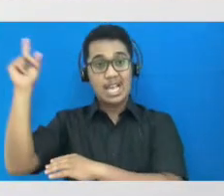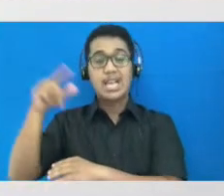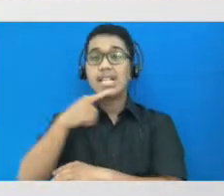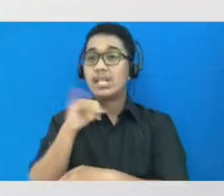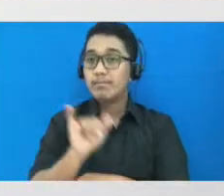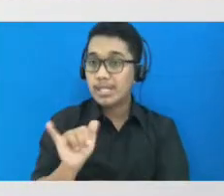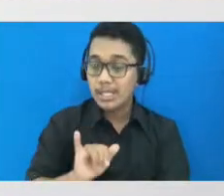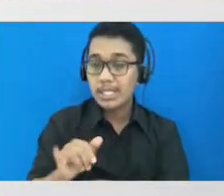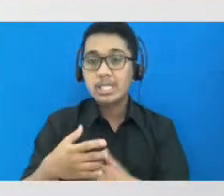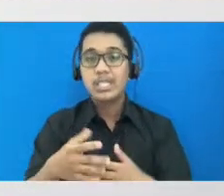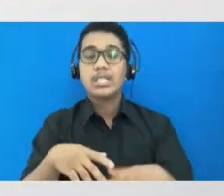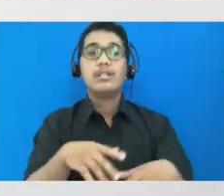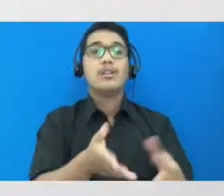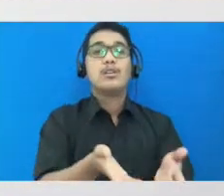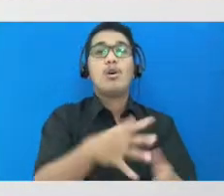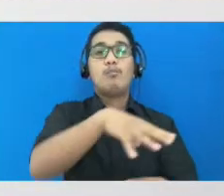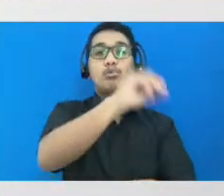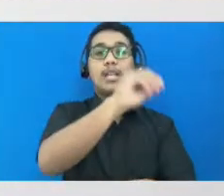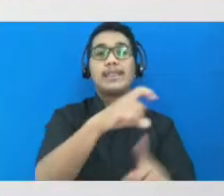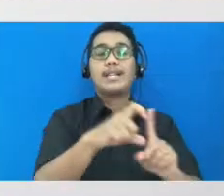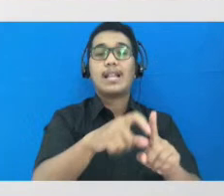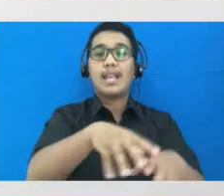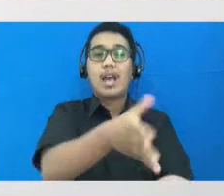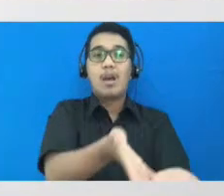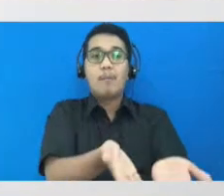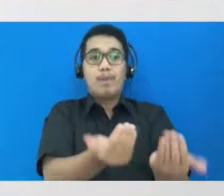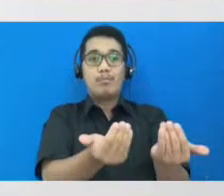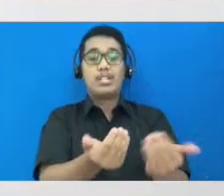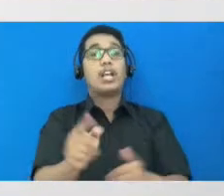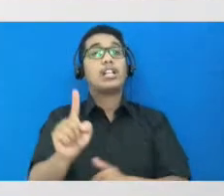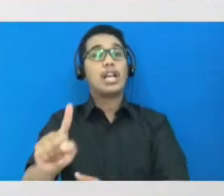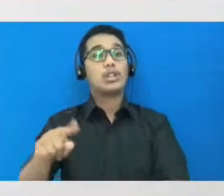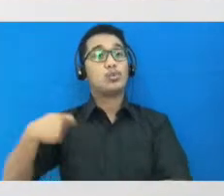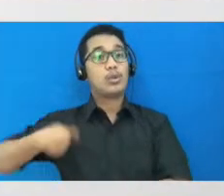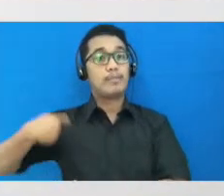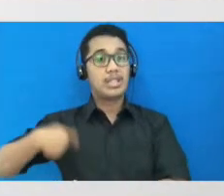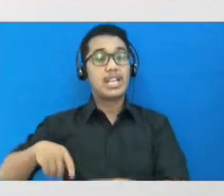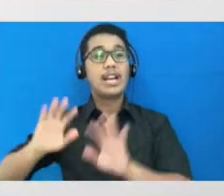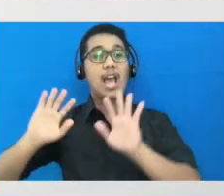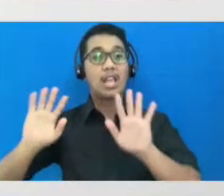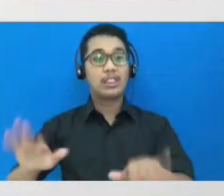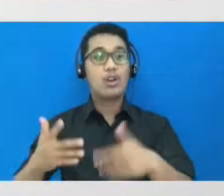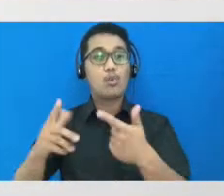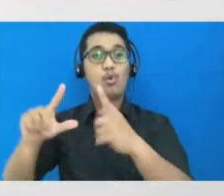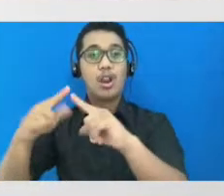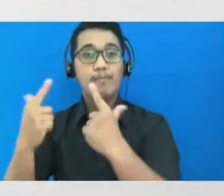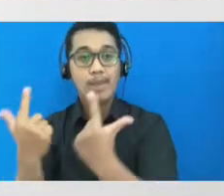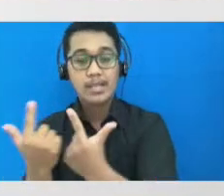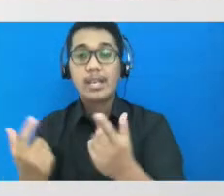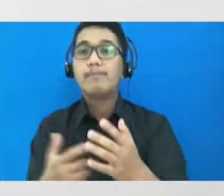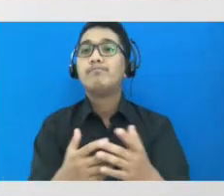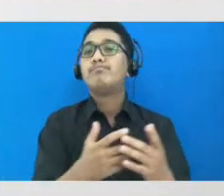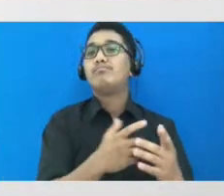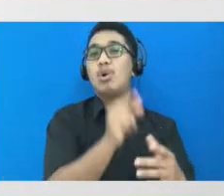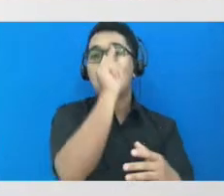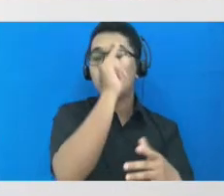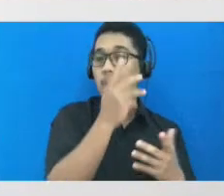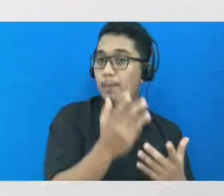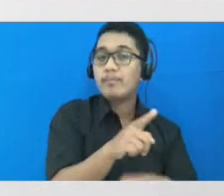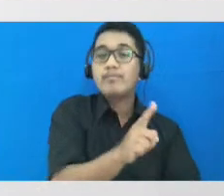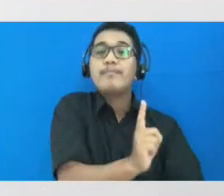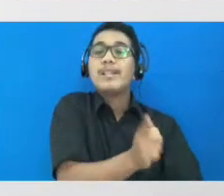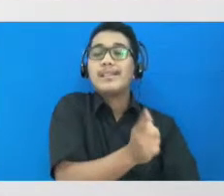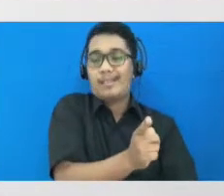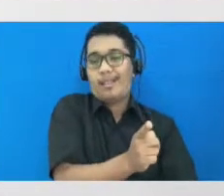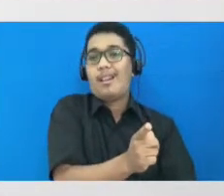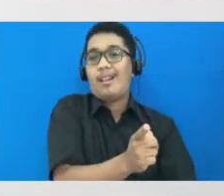pengembangan pusat data oleh satu kementerian atau instansi. clearance maksudnya untuk memastikan